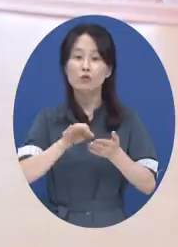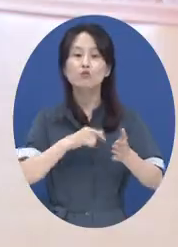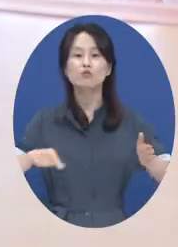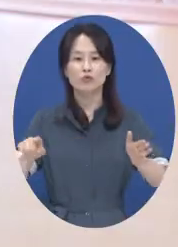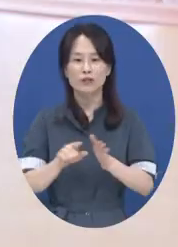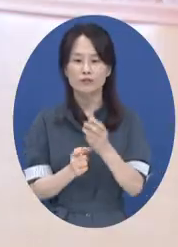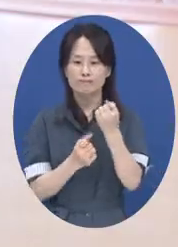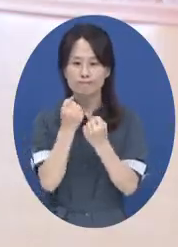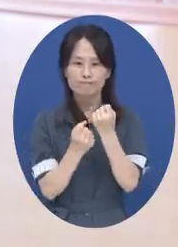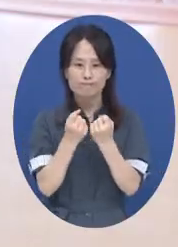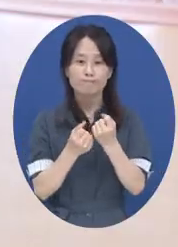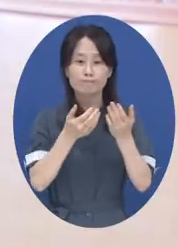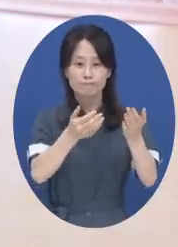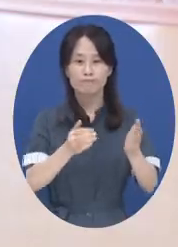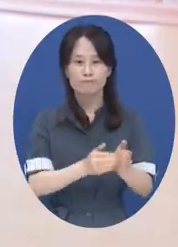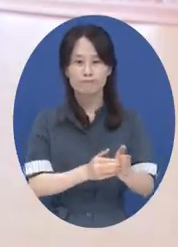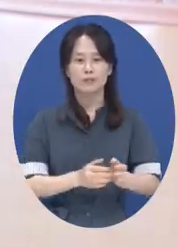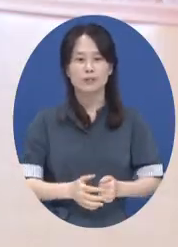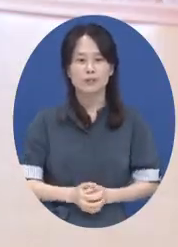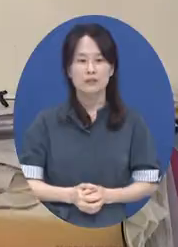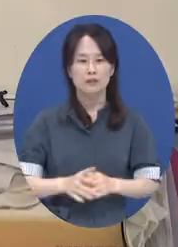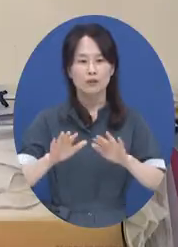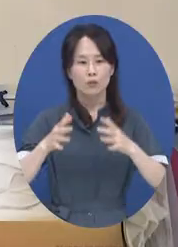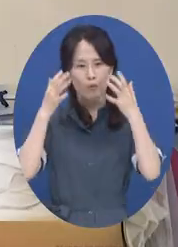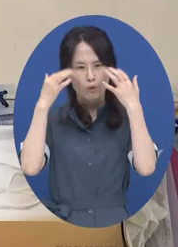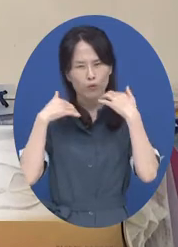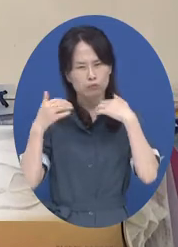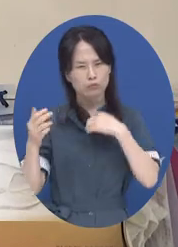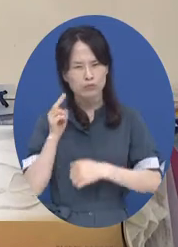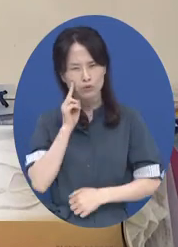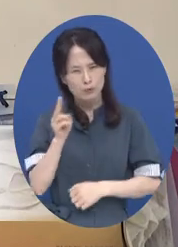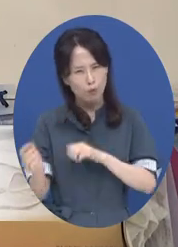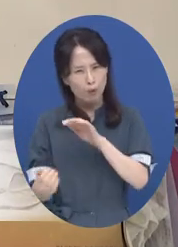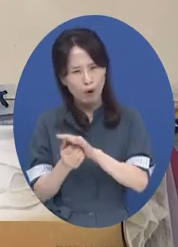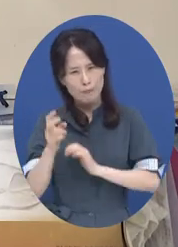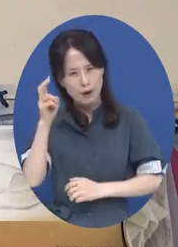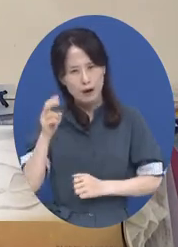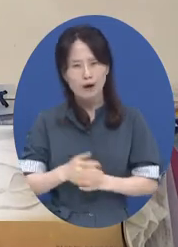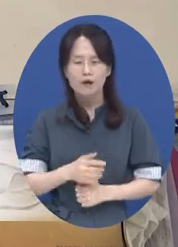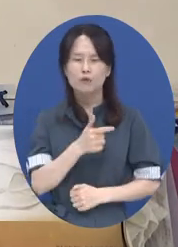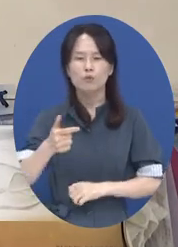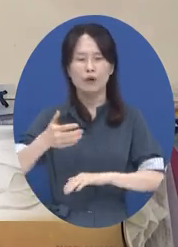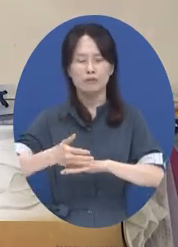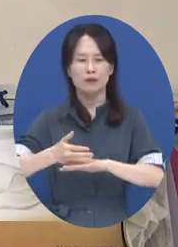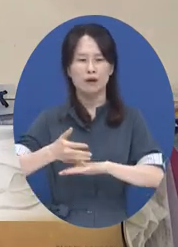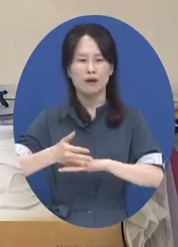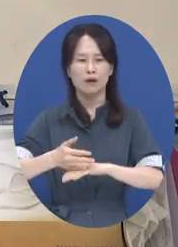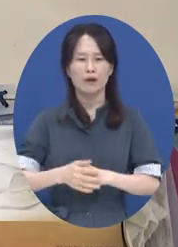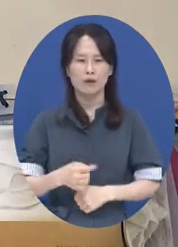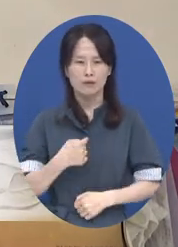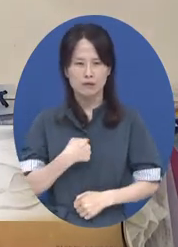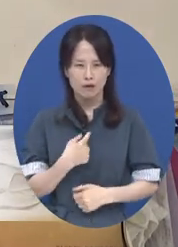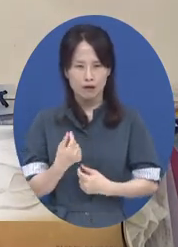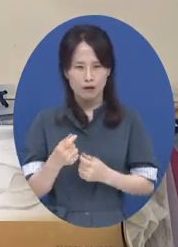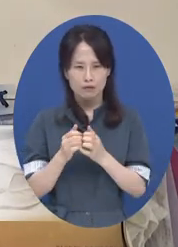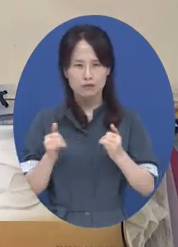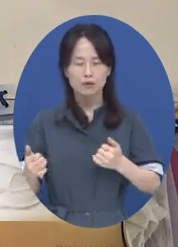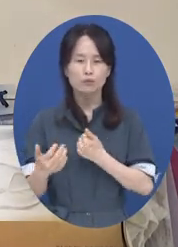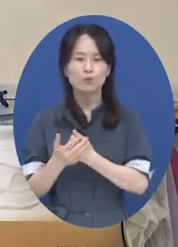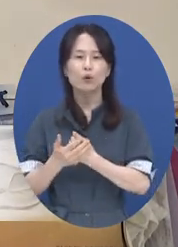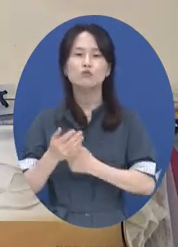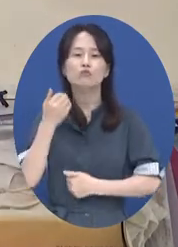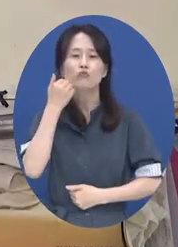있게끔 설명도 꿈도 미루어 졌습니다 본 형부도 하고 같은데 너무 감사하고 고맙죠 저같은 사람도 가